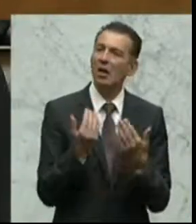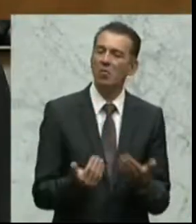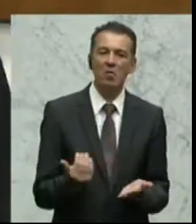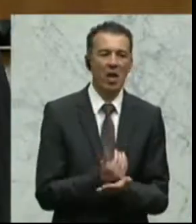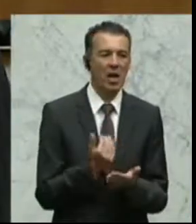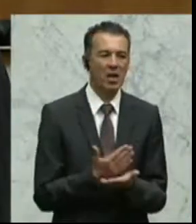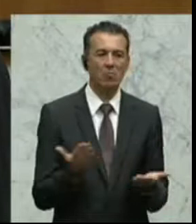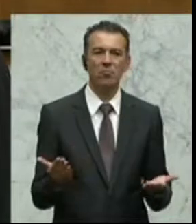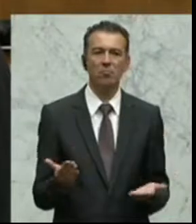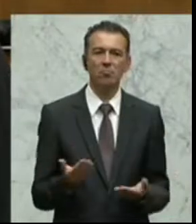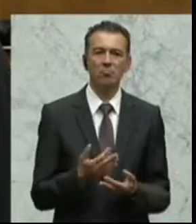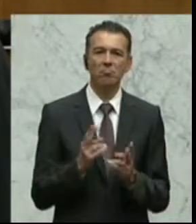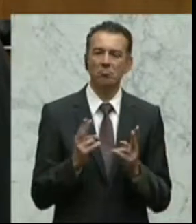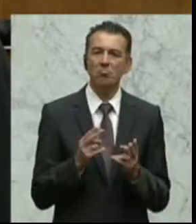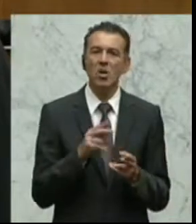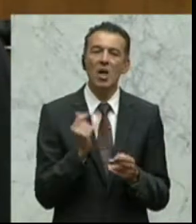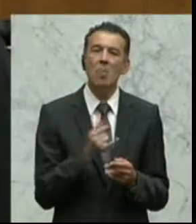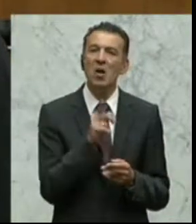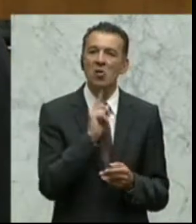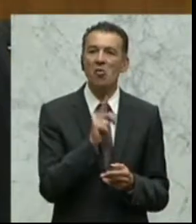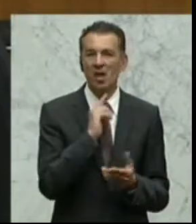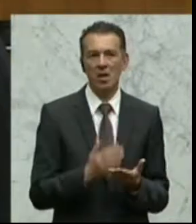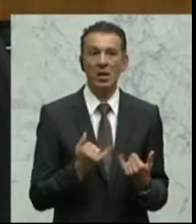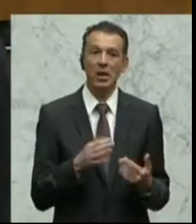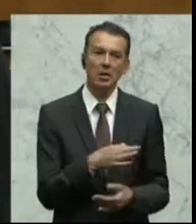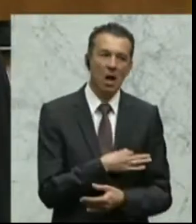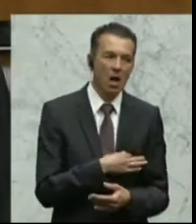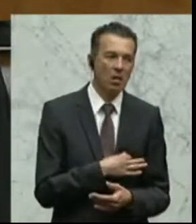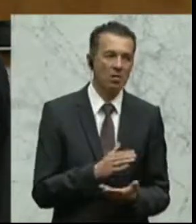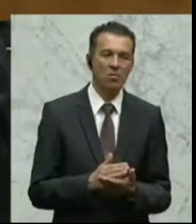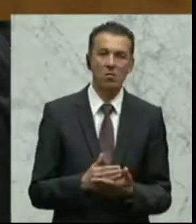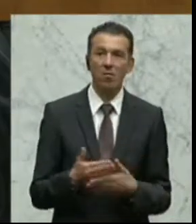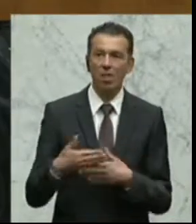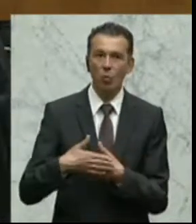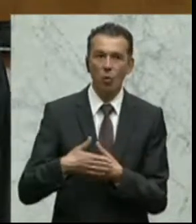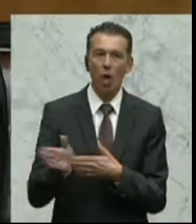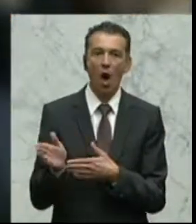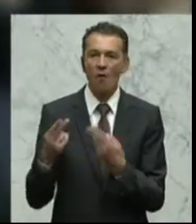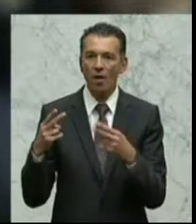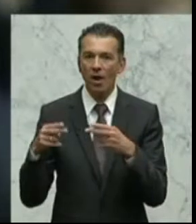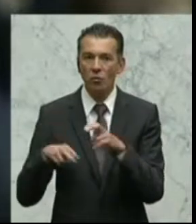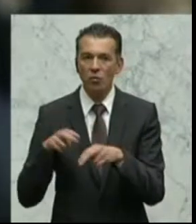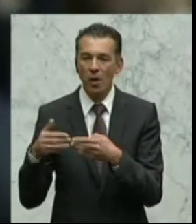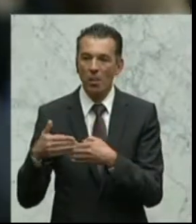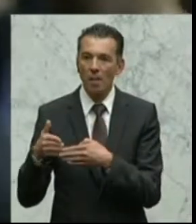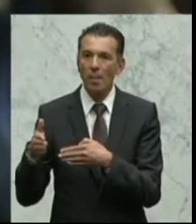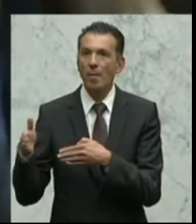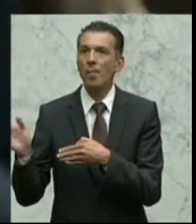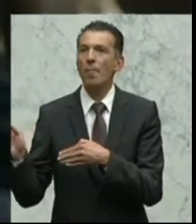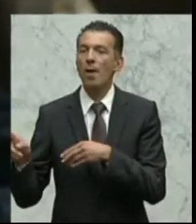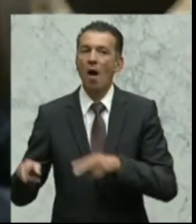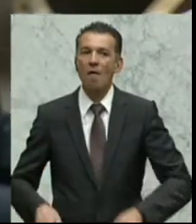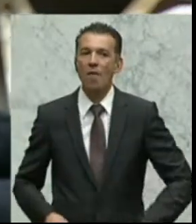grundsätzlich nicht auskommt. Und jetzt ist zu befürchten, wenn einmal der Fuß in der Türe ist, dann werden Sie ihn weiter aufmachen und die Vermögensabgabe wird